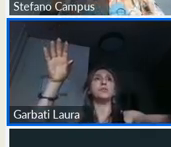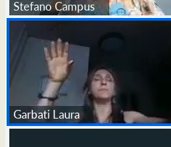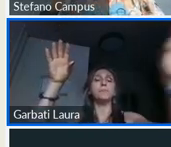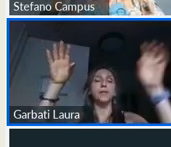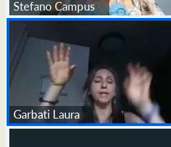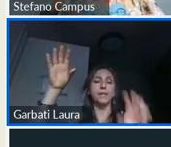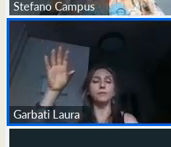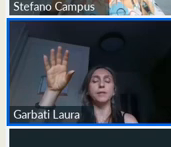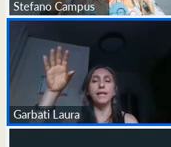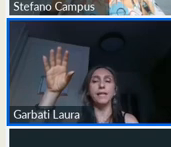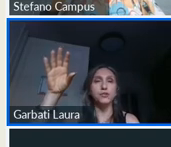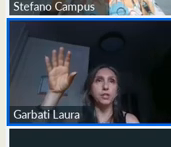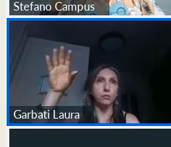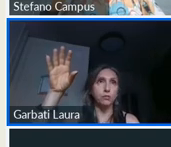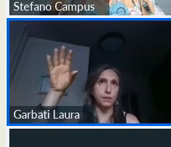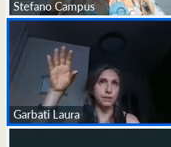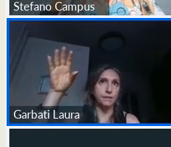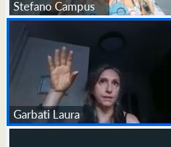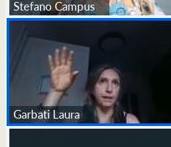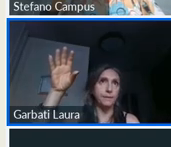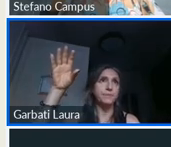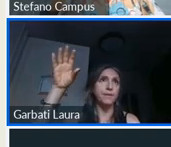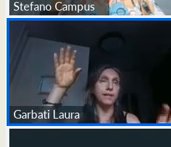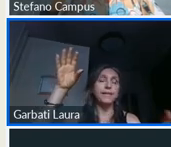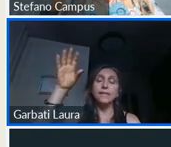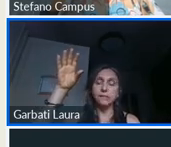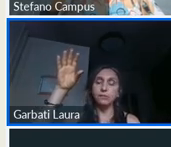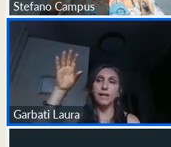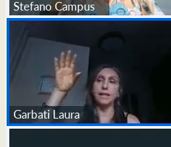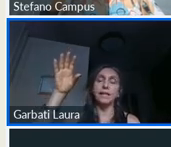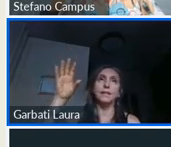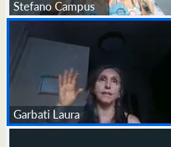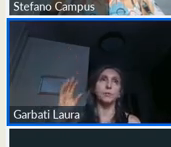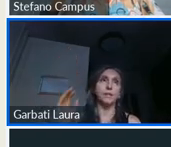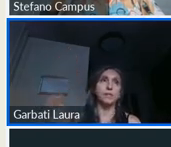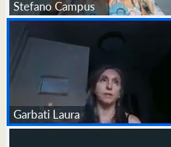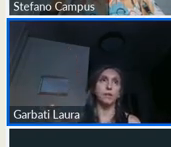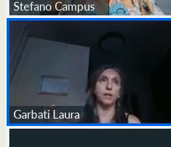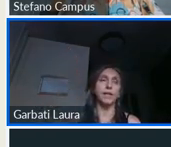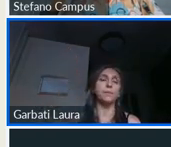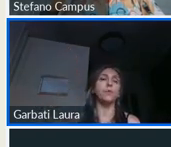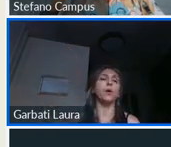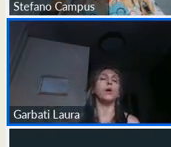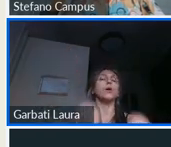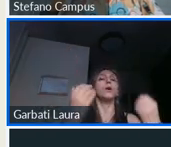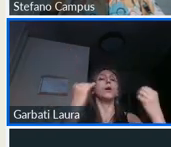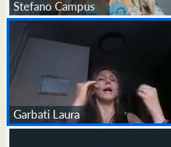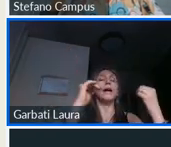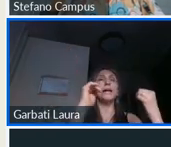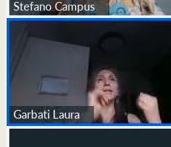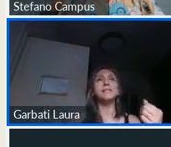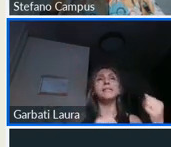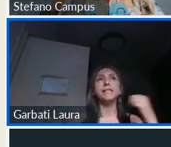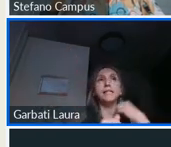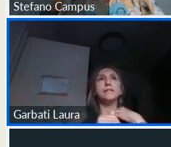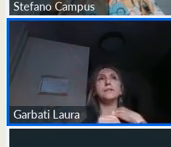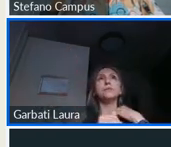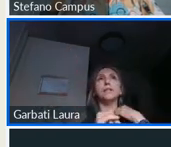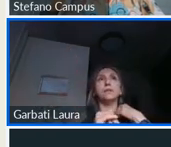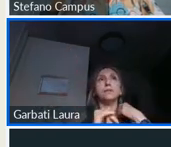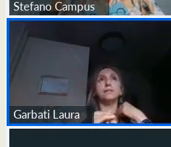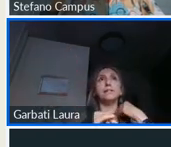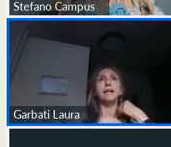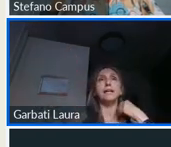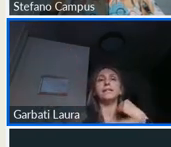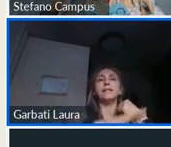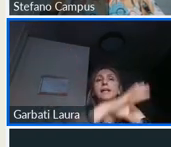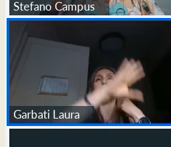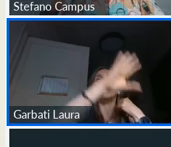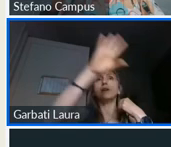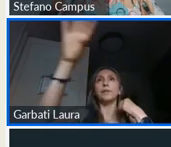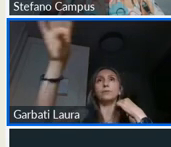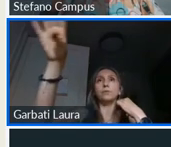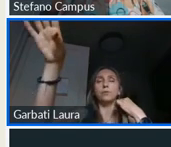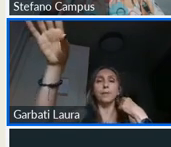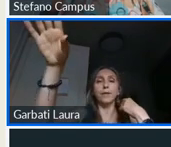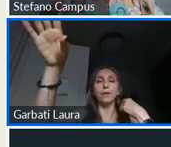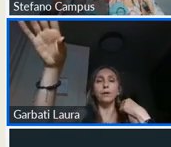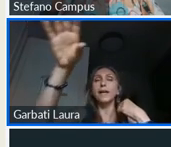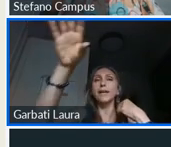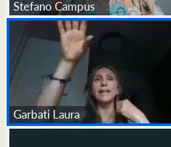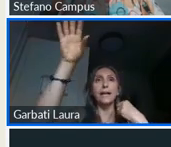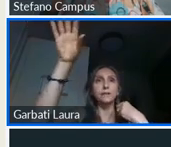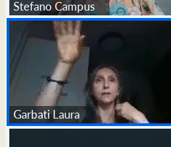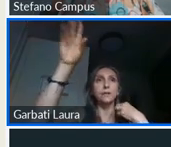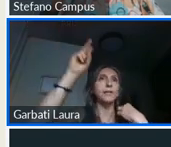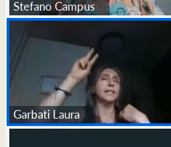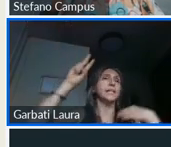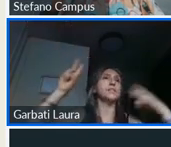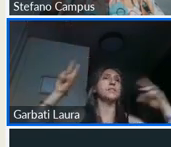dei principi ma richiede una legge normativa nazionale di attuazione che può anche inserire ulteriori dettagli. Il regolamento